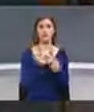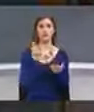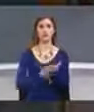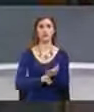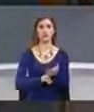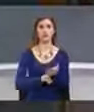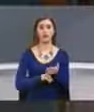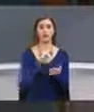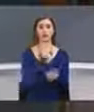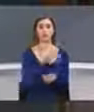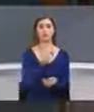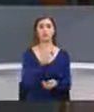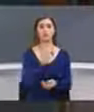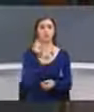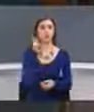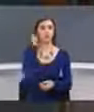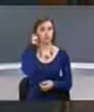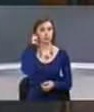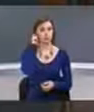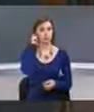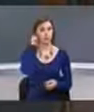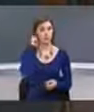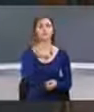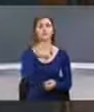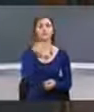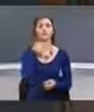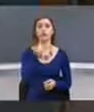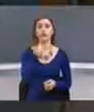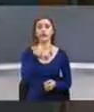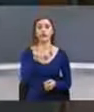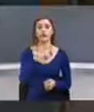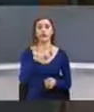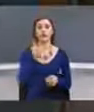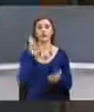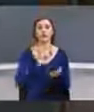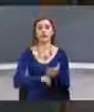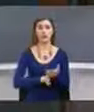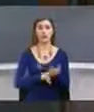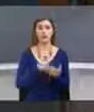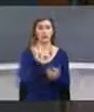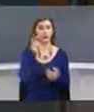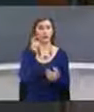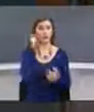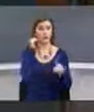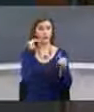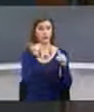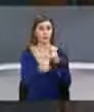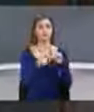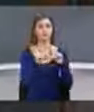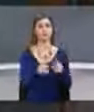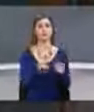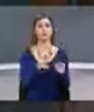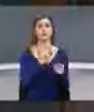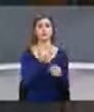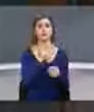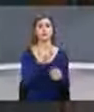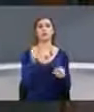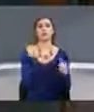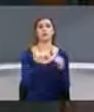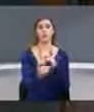drejtave elementare njerëzore, ku e drejta për barazi gjinore është njëra prej të drejtave më